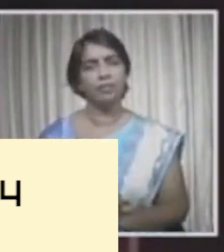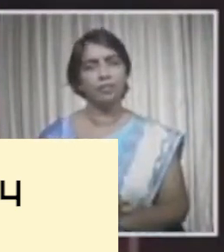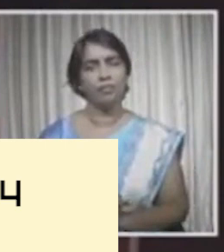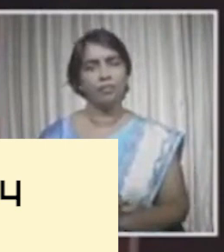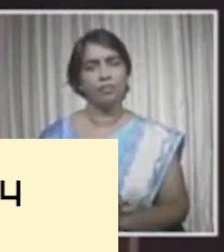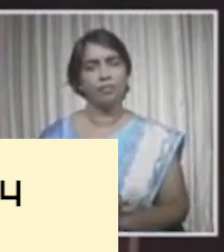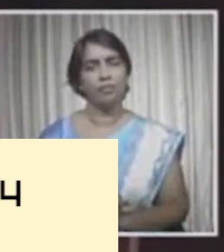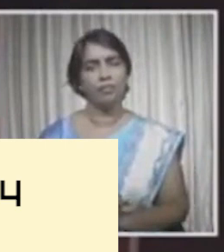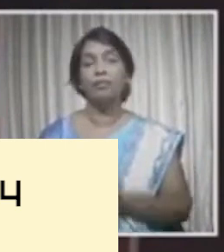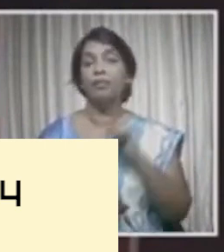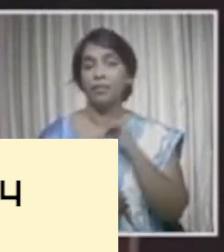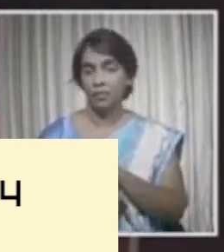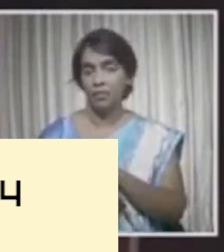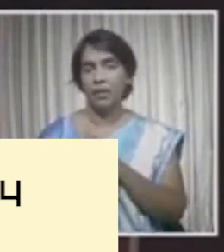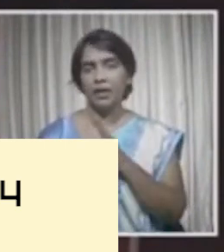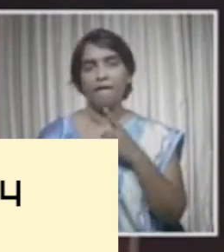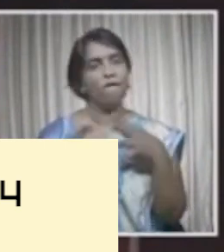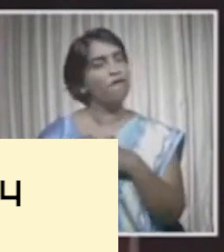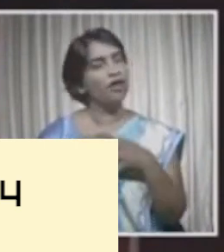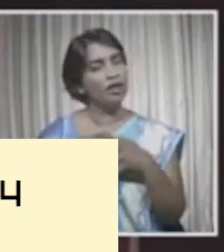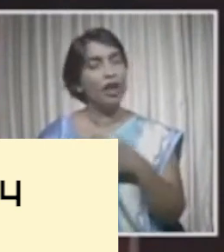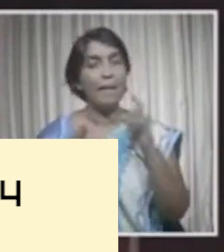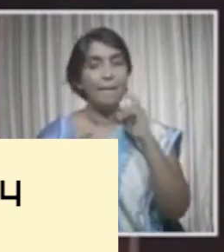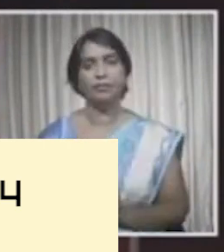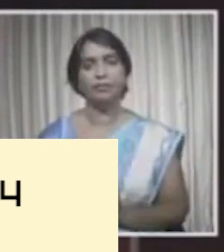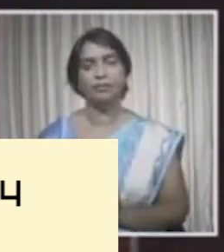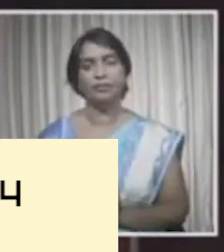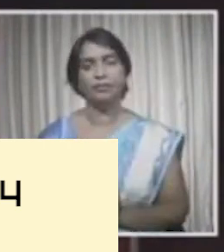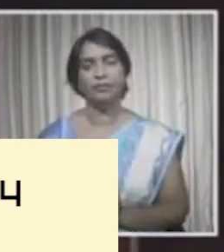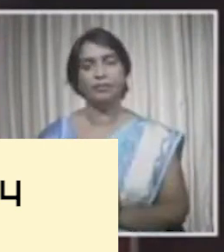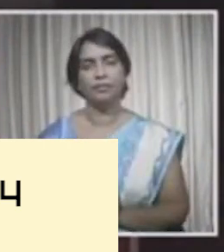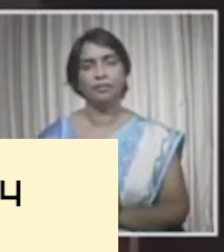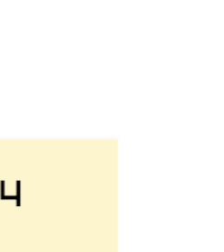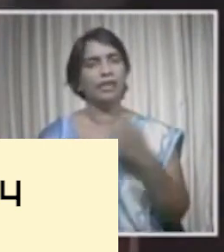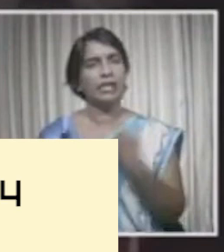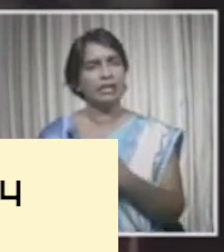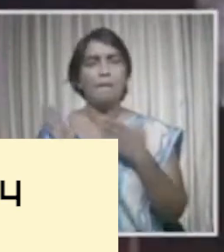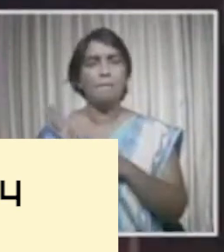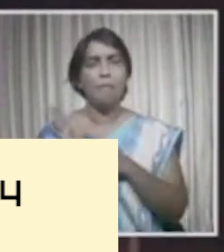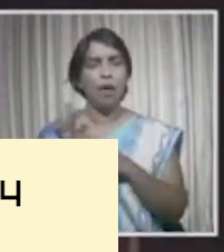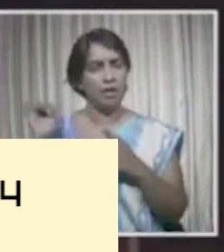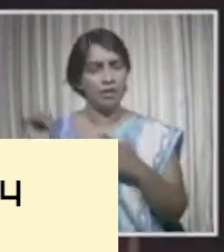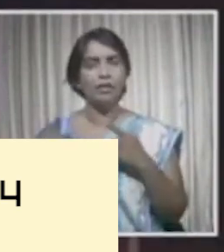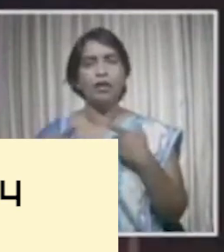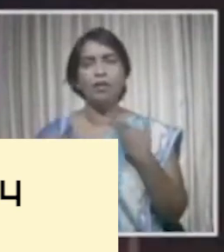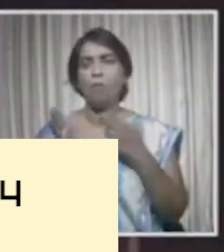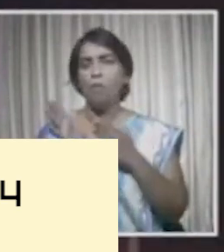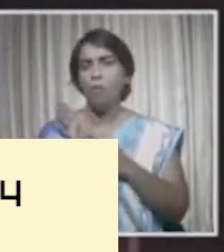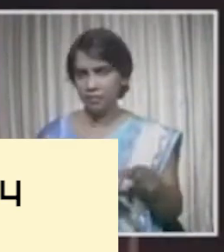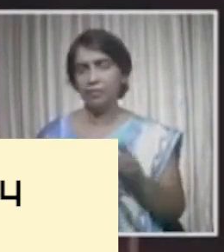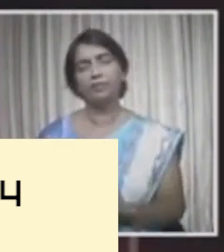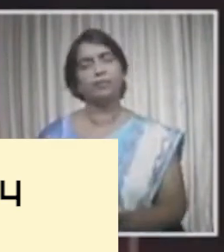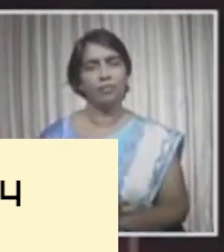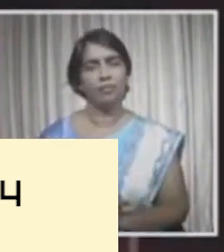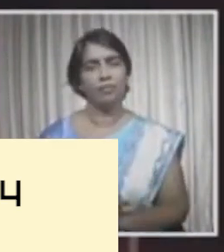என நாடாளுமன்றத்தில் எதிர்க்கட்சி தலைவர் சஜித் பிரேமதாஸ் கேள்வி எழுப்பினார். எட்வர்ட் ரிச்சர்ட் பெரேரா, மாக்கோல, முகமது ஹனீஃபா, முகமது